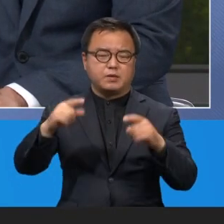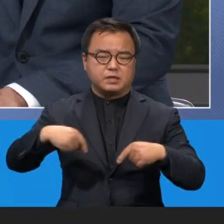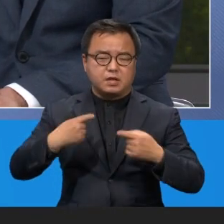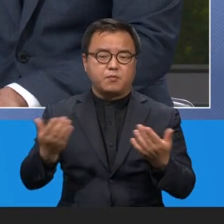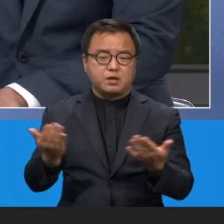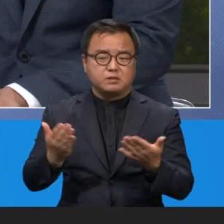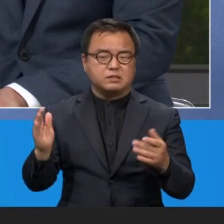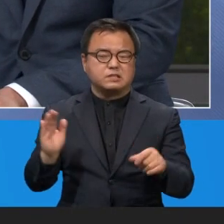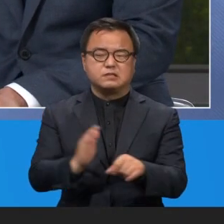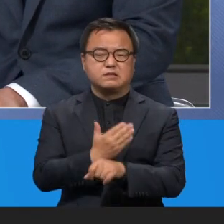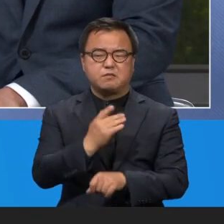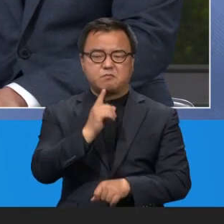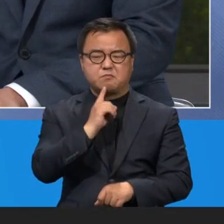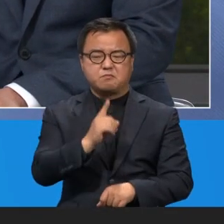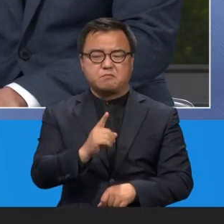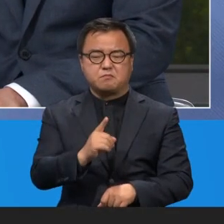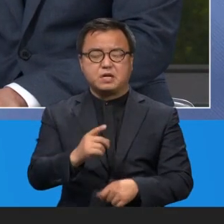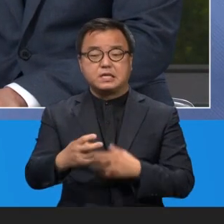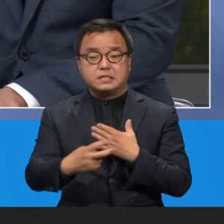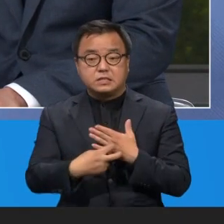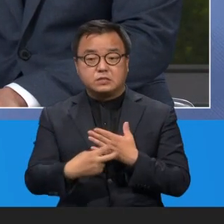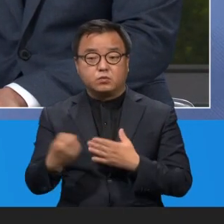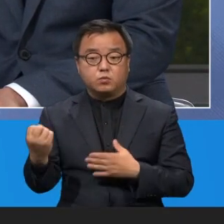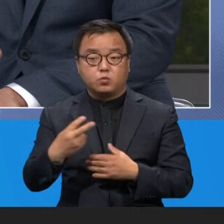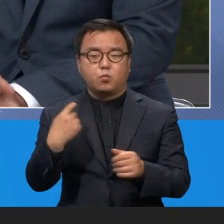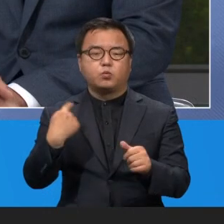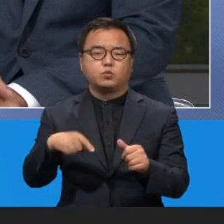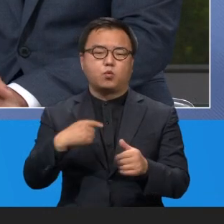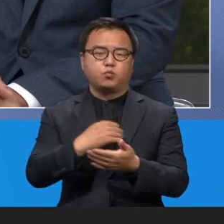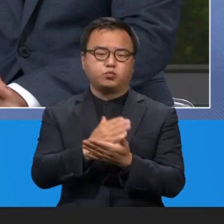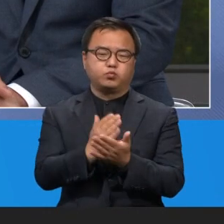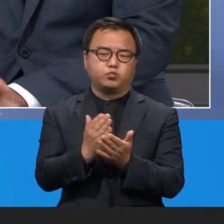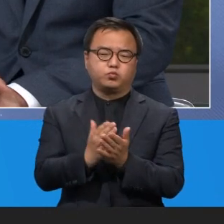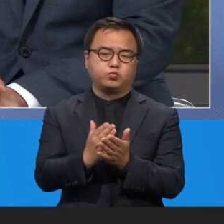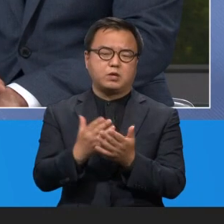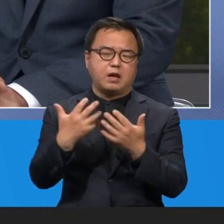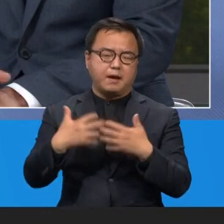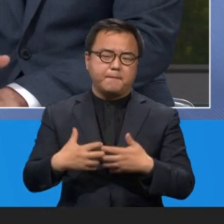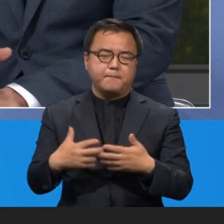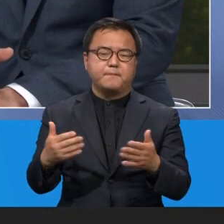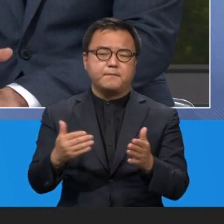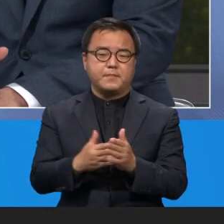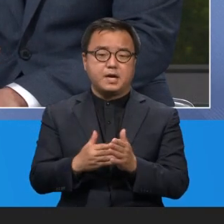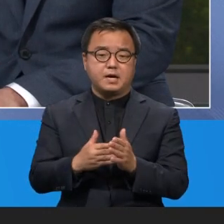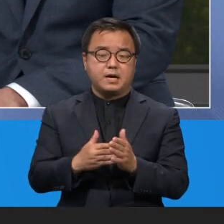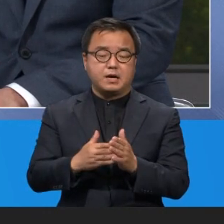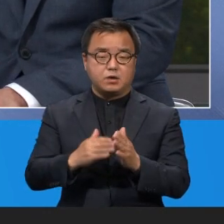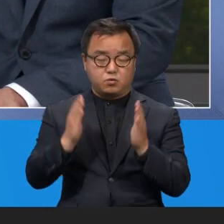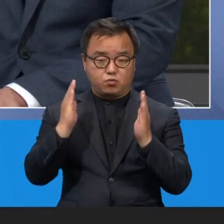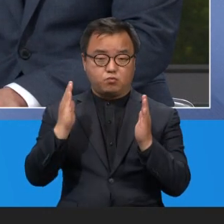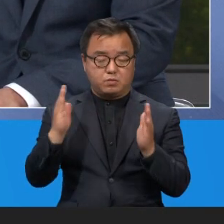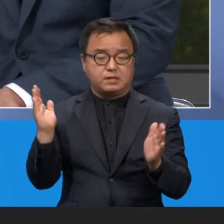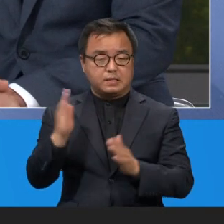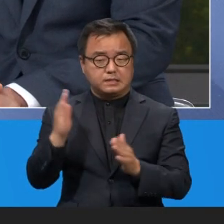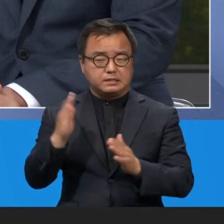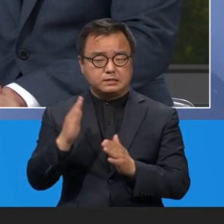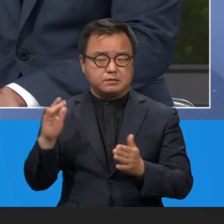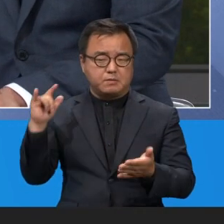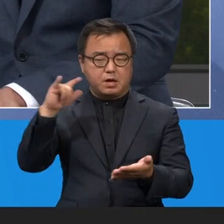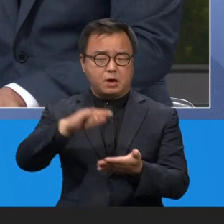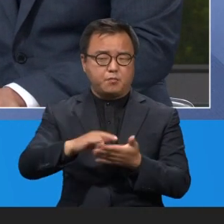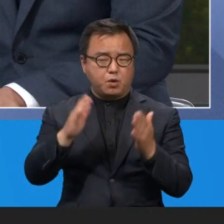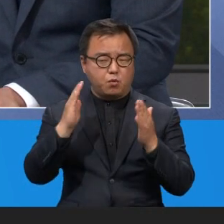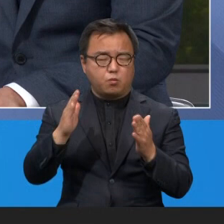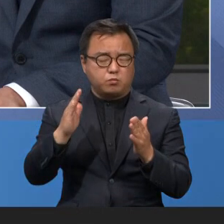됐단 지적입니다 결국 의료 뿐 만 아니라 교육 분야도 마비된 인도는 유학생들의 선택지에서 완전히 사라질 거란